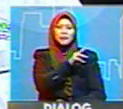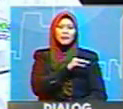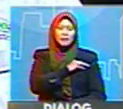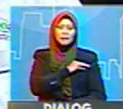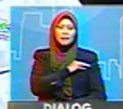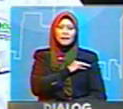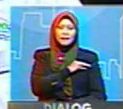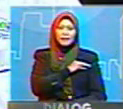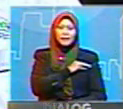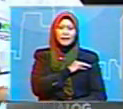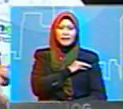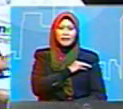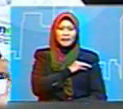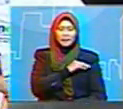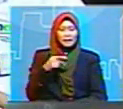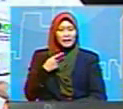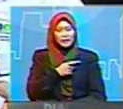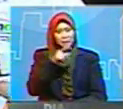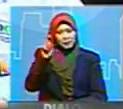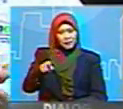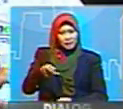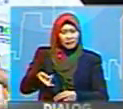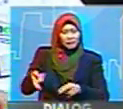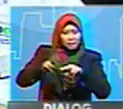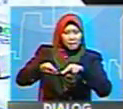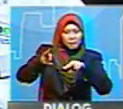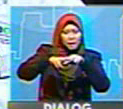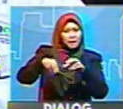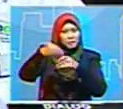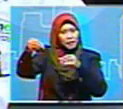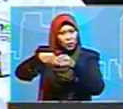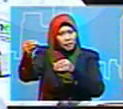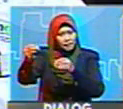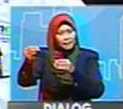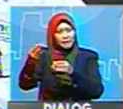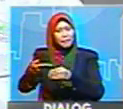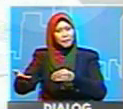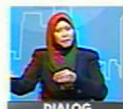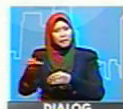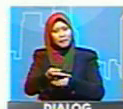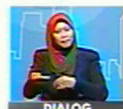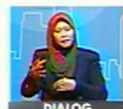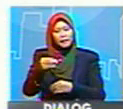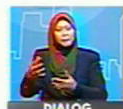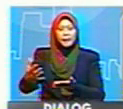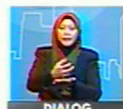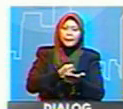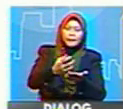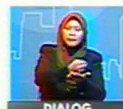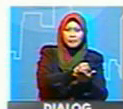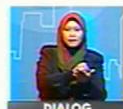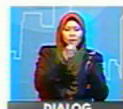peranan sebenar Kementerian kita tingkatkan pengeluaran dan masa yang sama untuk er tingkatkan pendapatan petani